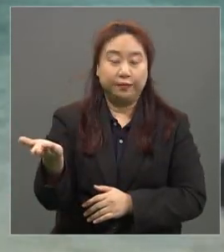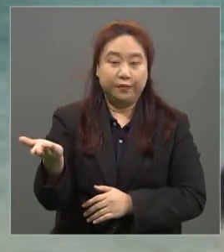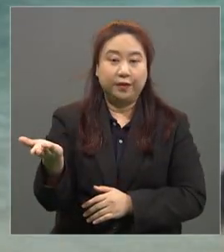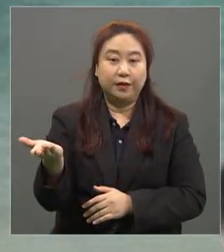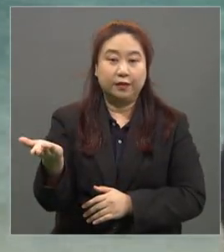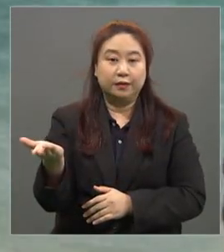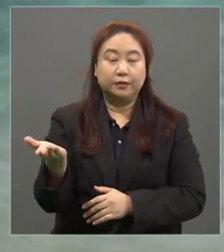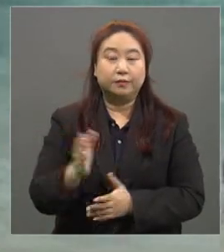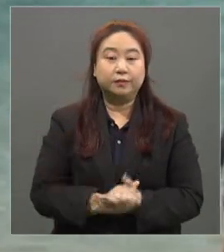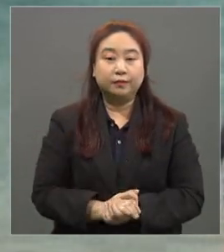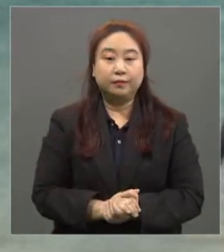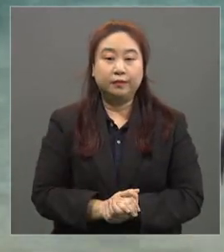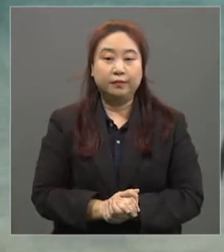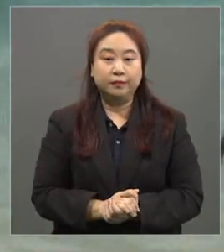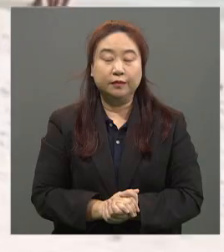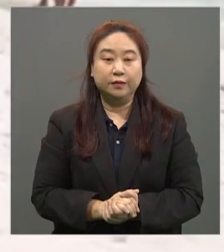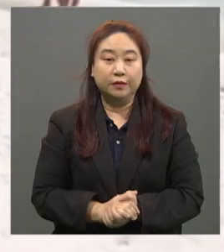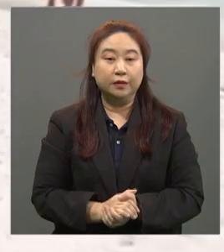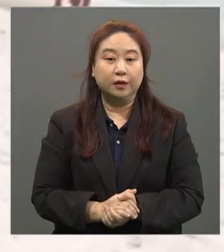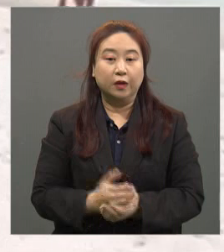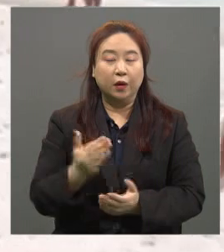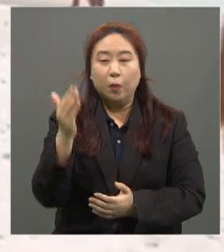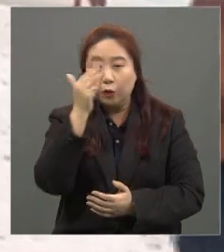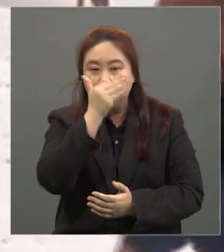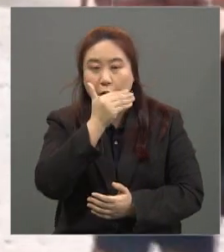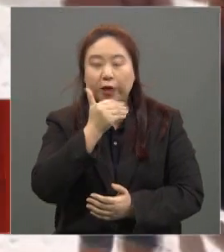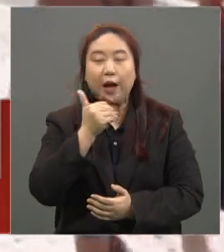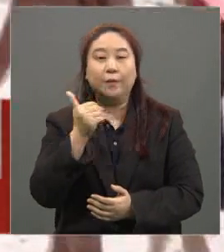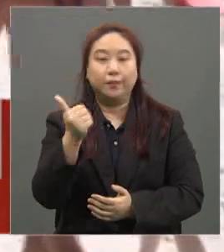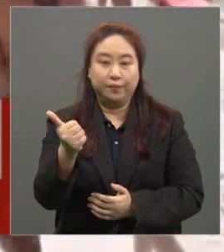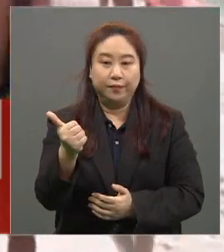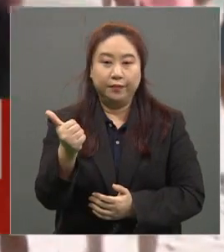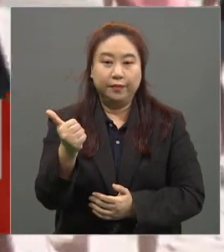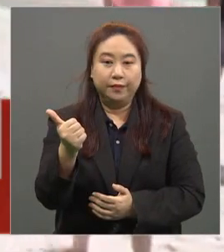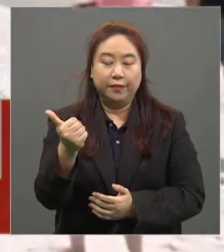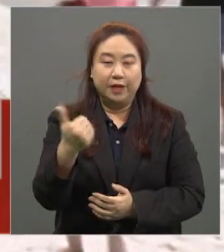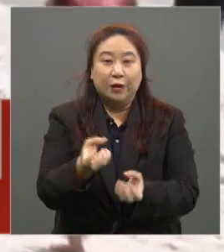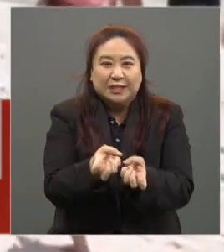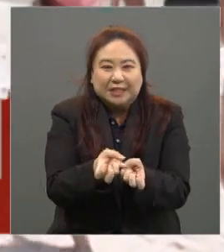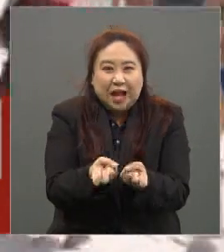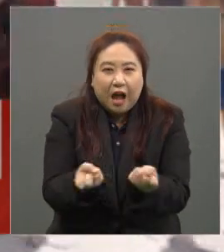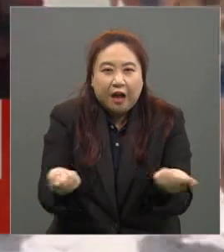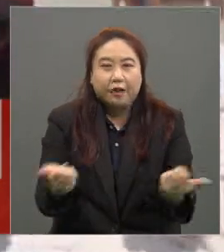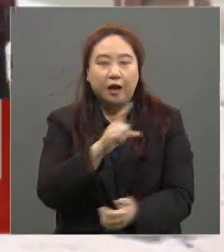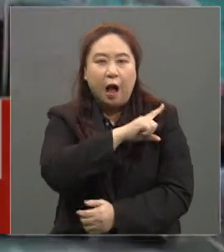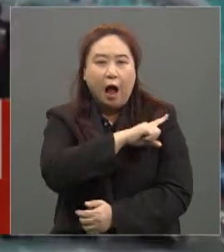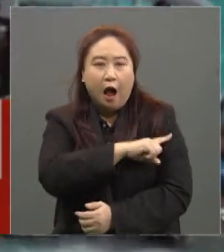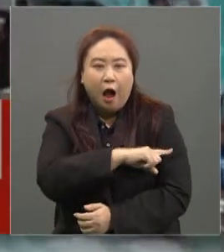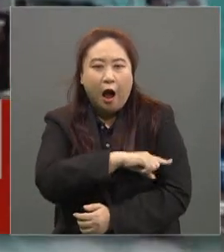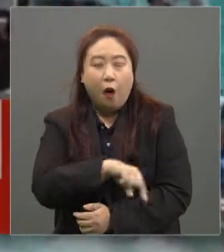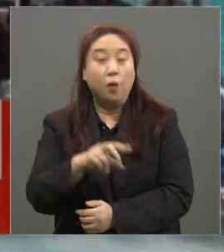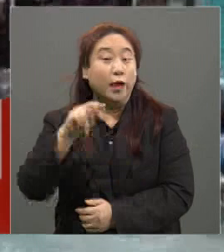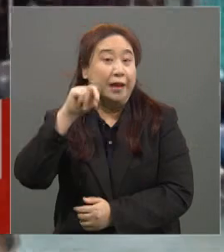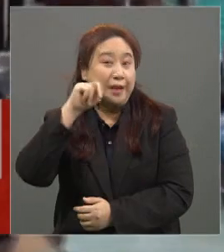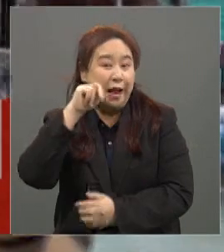ชัดๆเห็นมั้ยคือความสวยงามไงแล้วก็ทรายมันขาวแล้วสีของน้ำ